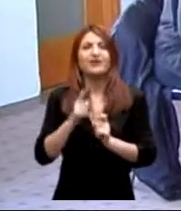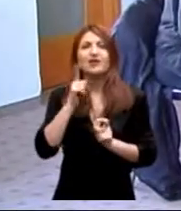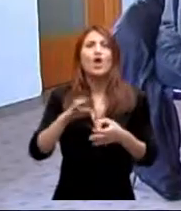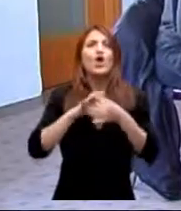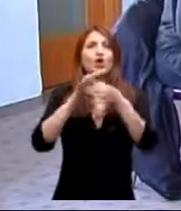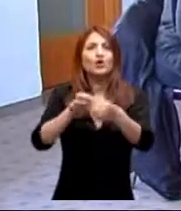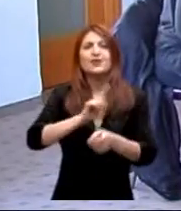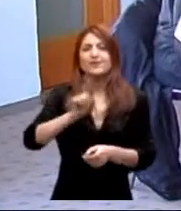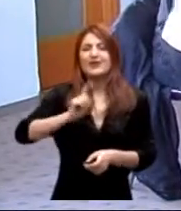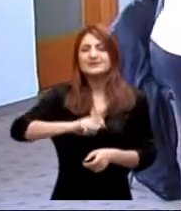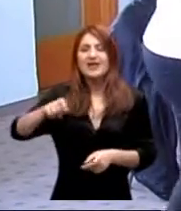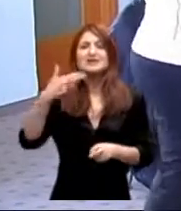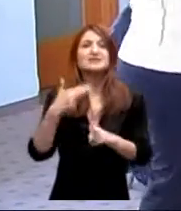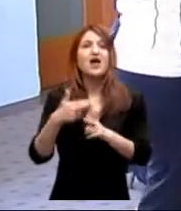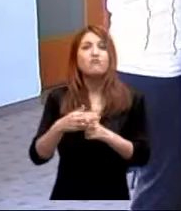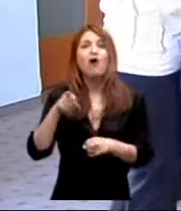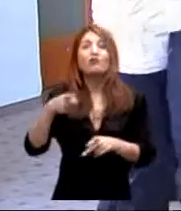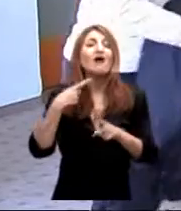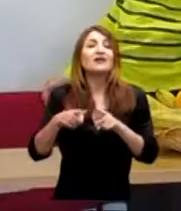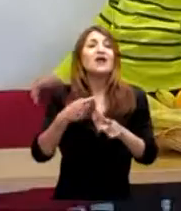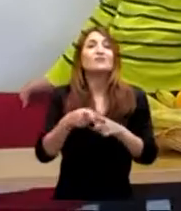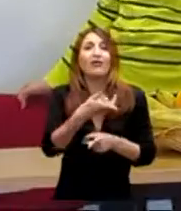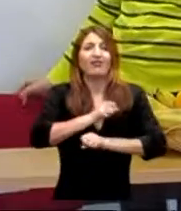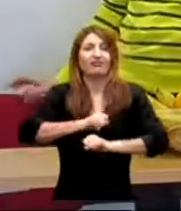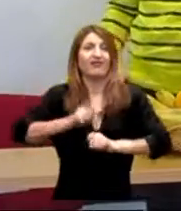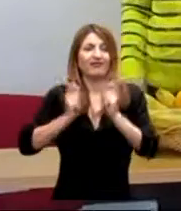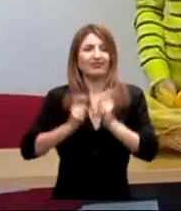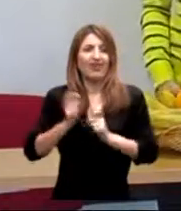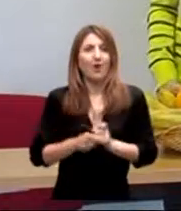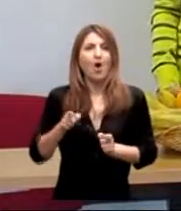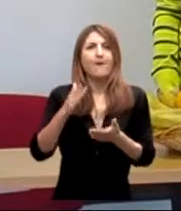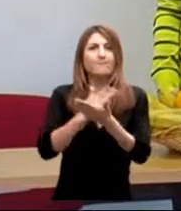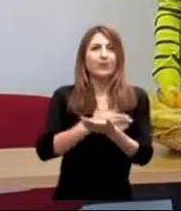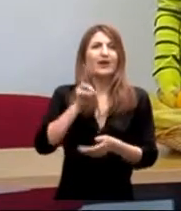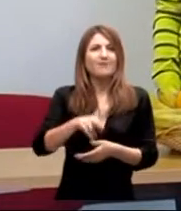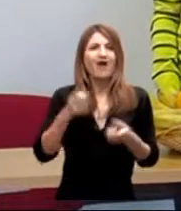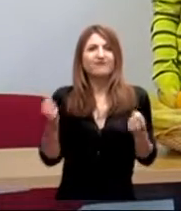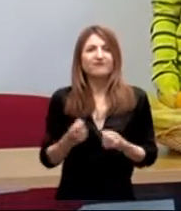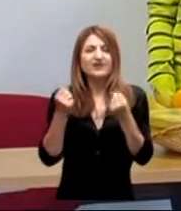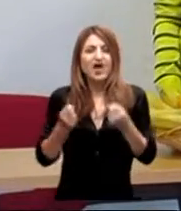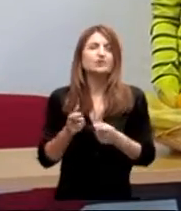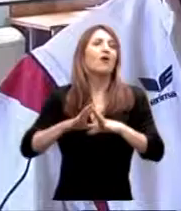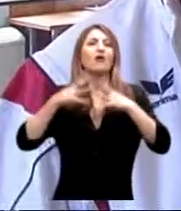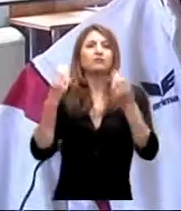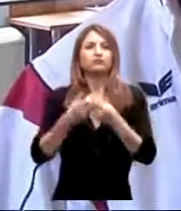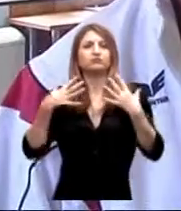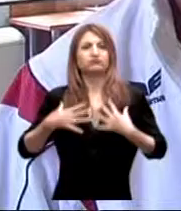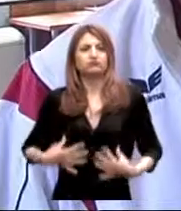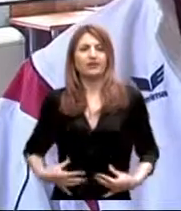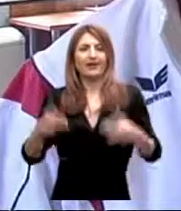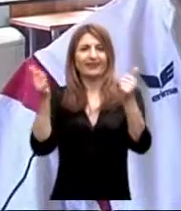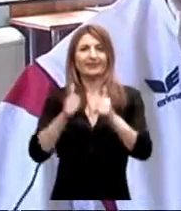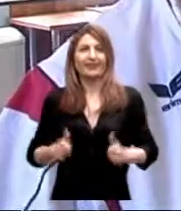kroničnim nezaraznim bolestima kojima je uzrok debljina, a u programu su zastupljene vježbe koje obuhvaćaju cijelo tijelo. Cijeli